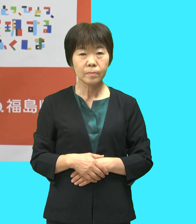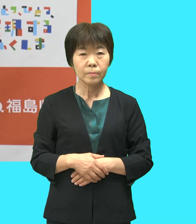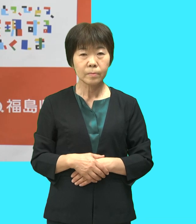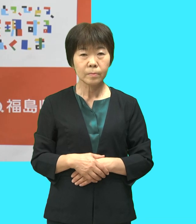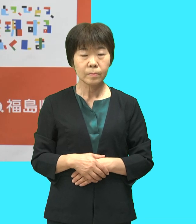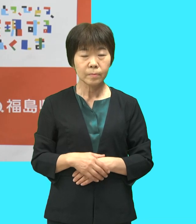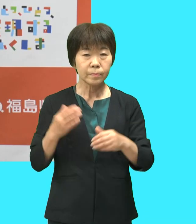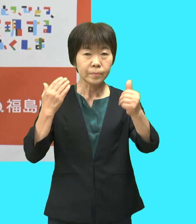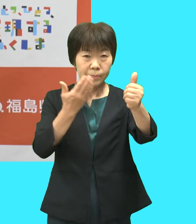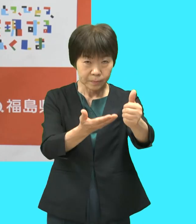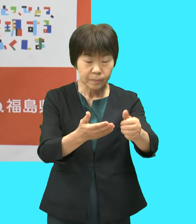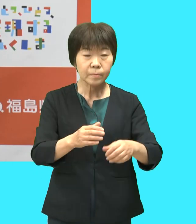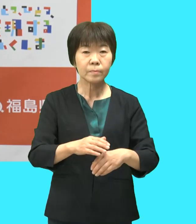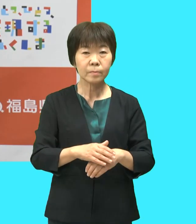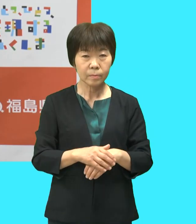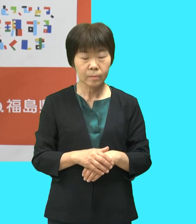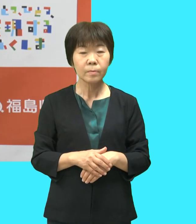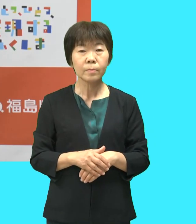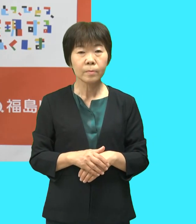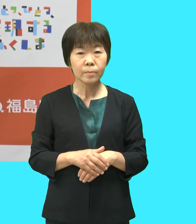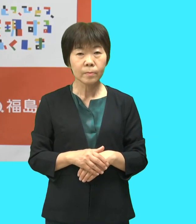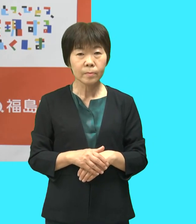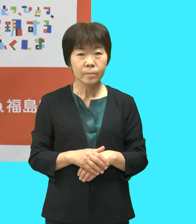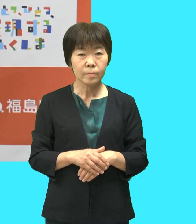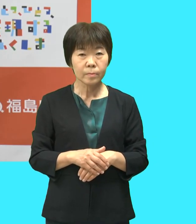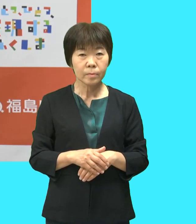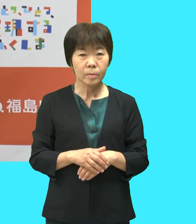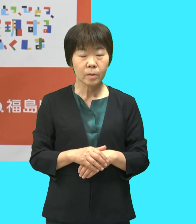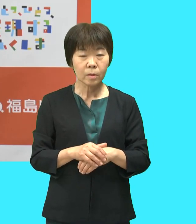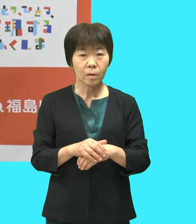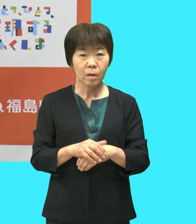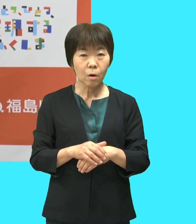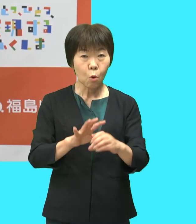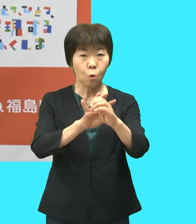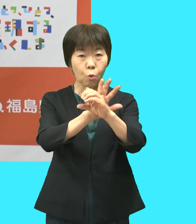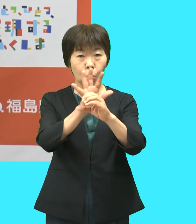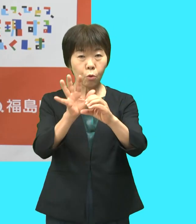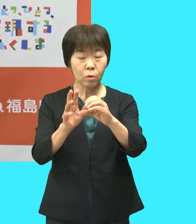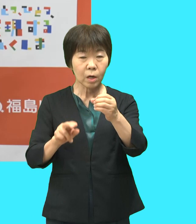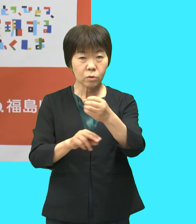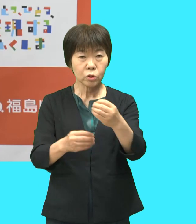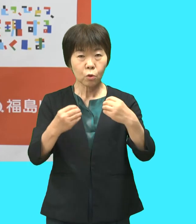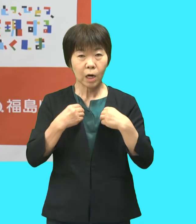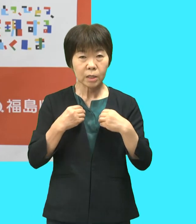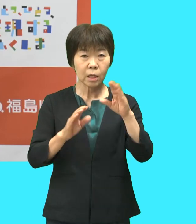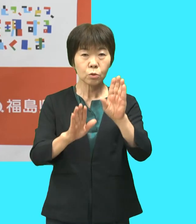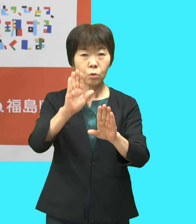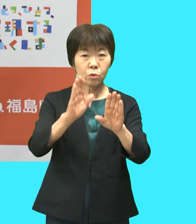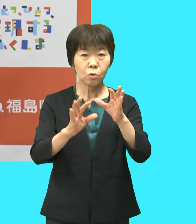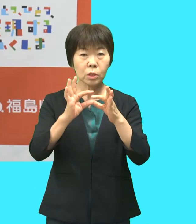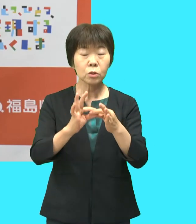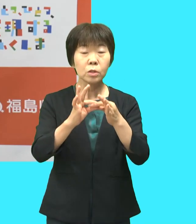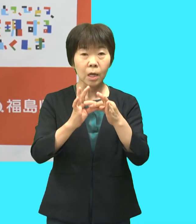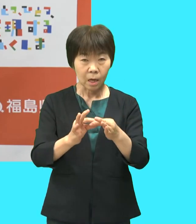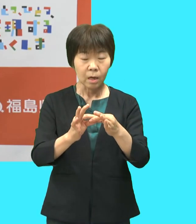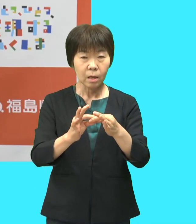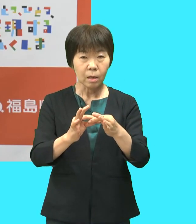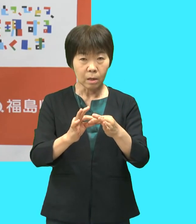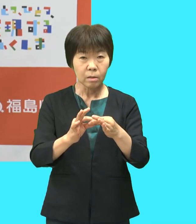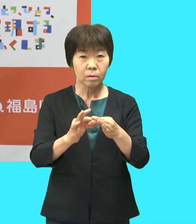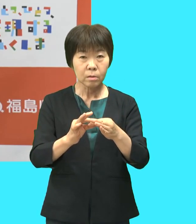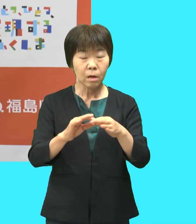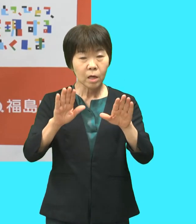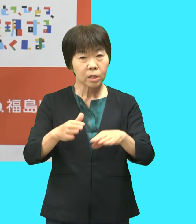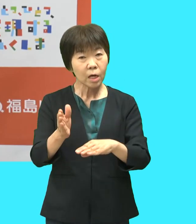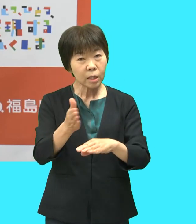福島テレビの小野田です。よろしくお願い します。はい、よろしくお願いします。 新型コロナの感染状況についてお伺いいたします。はい、県内でも最